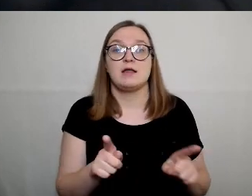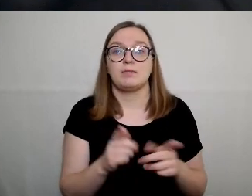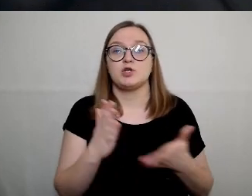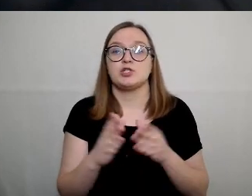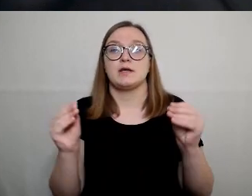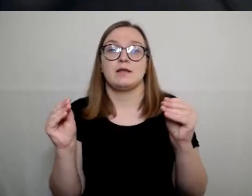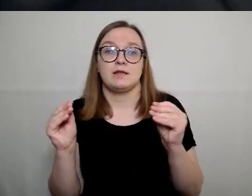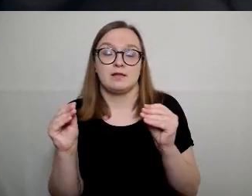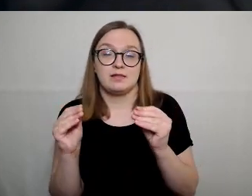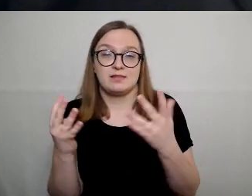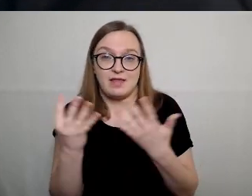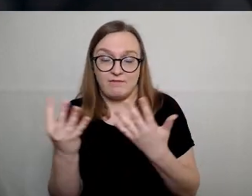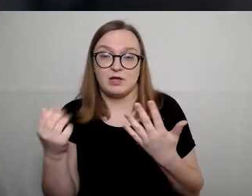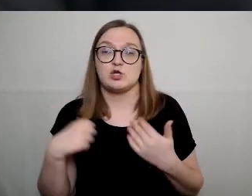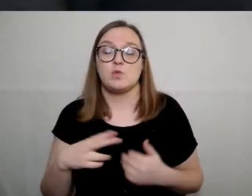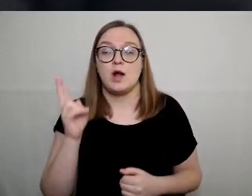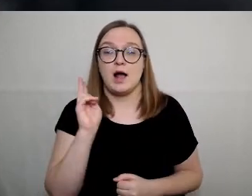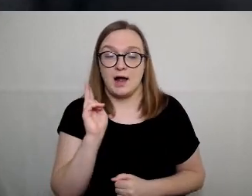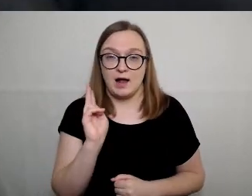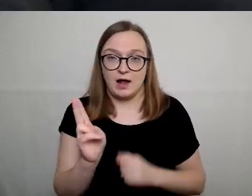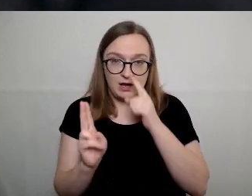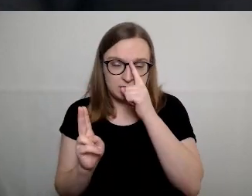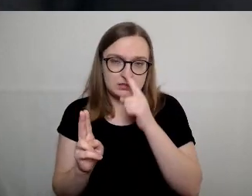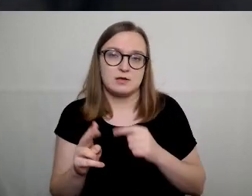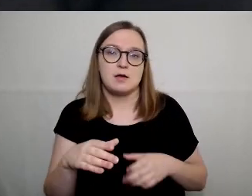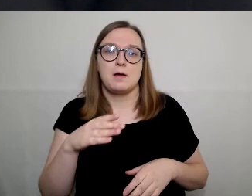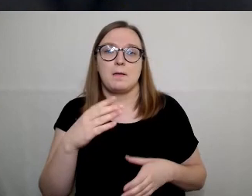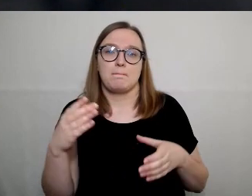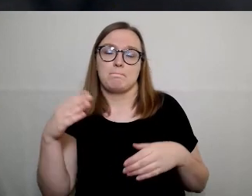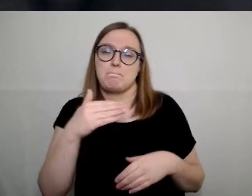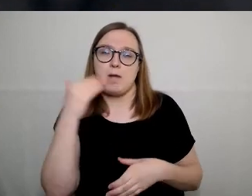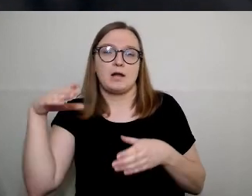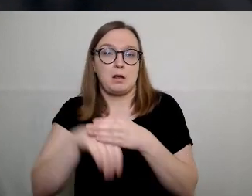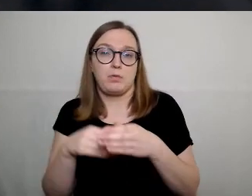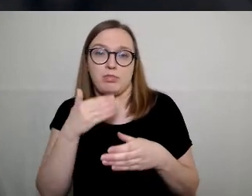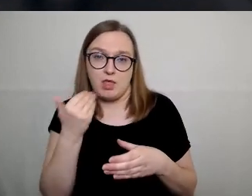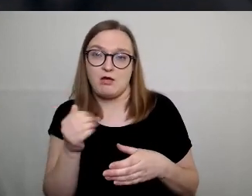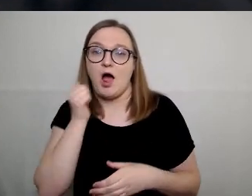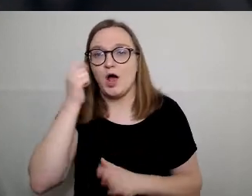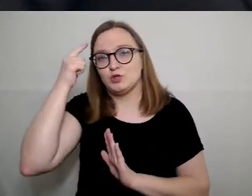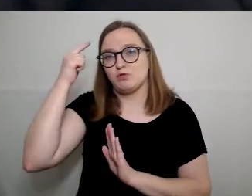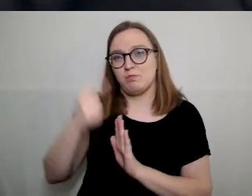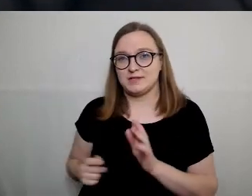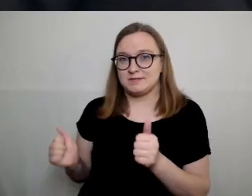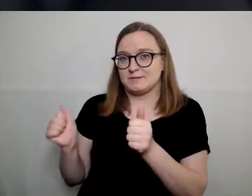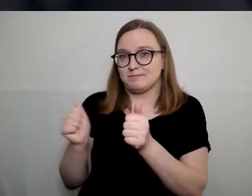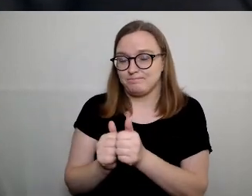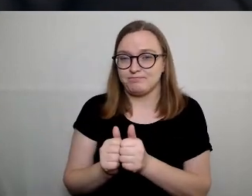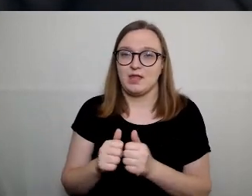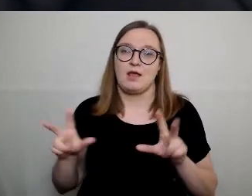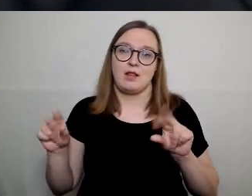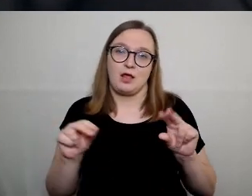už pasitikėjimą, kad patikėjote mumis ir dalyvaujate su mūsų sąrašu. Linkėjimai gerbiamai Aušreliai,